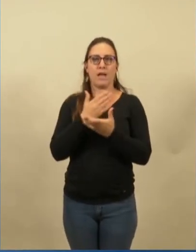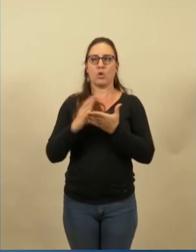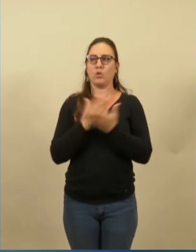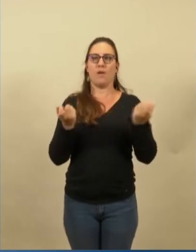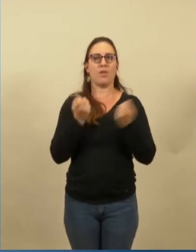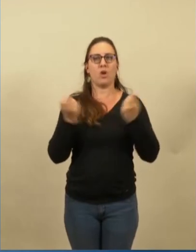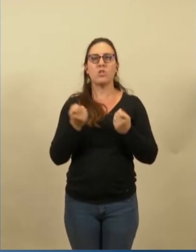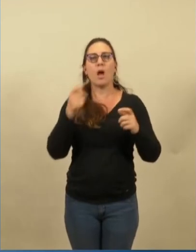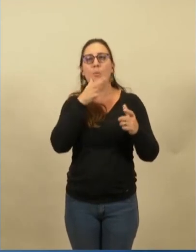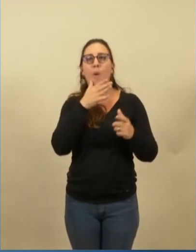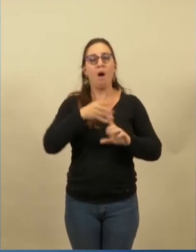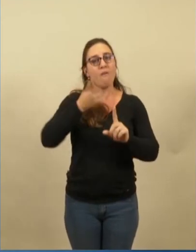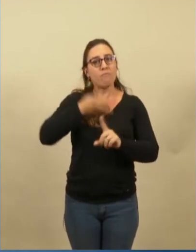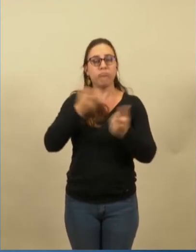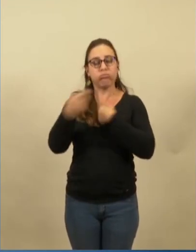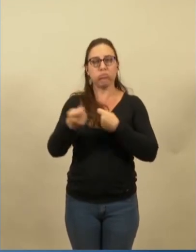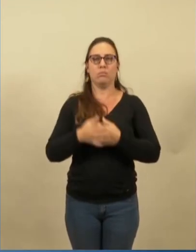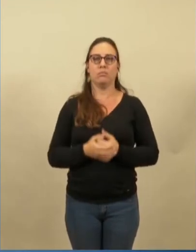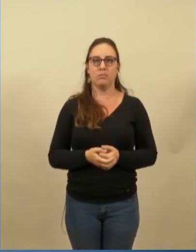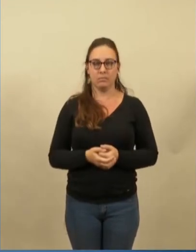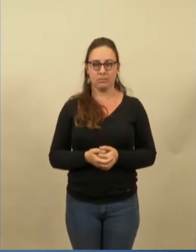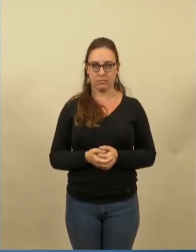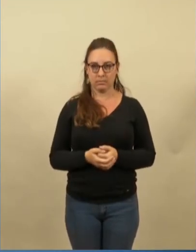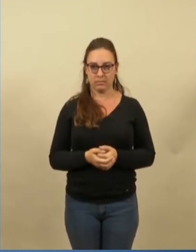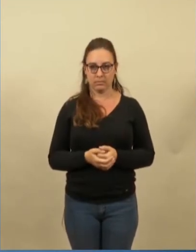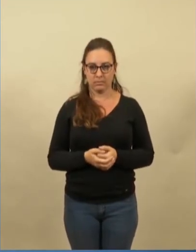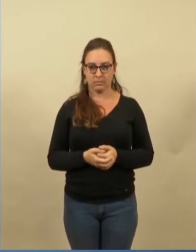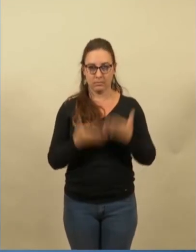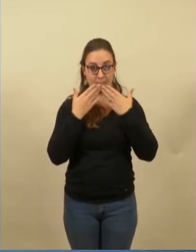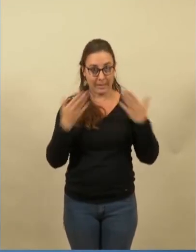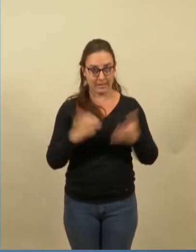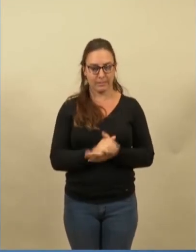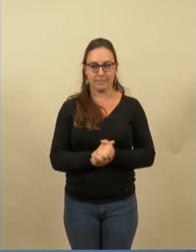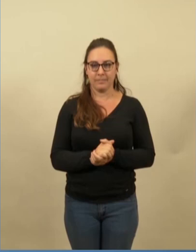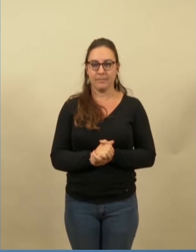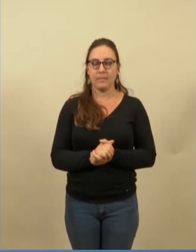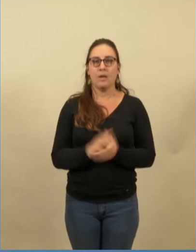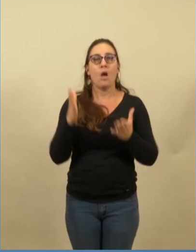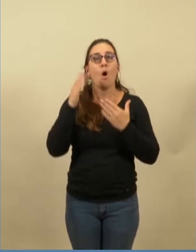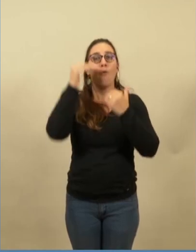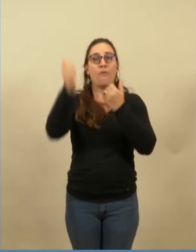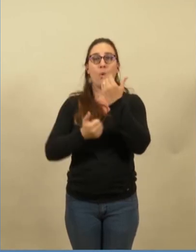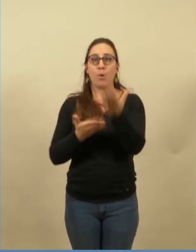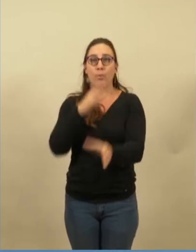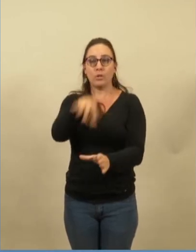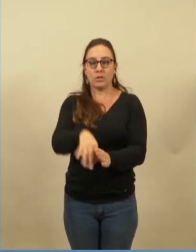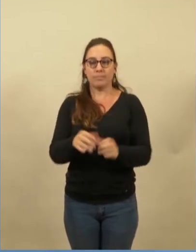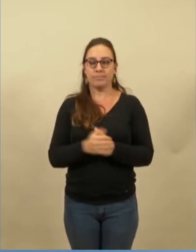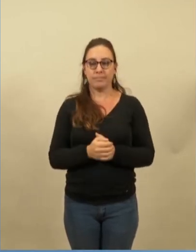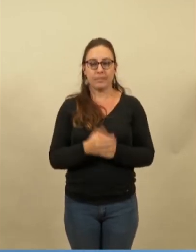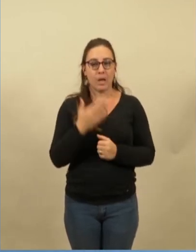ne peut pas exercer ses fonctions merci je mets ce vœu aux voix merci vous